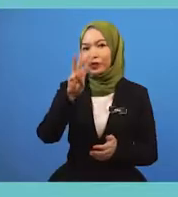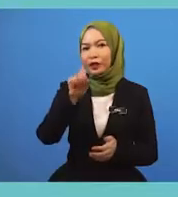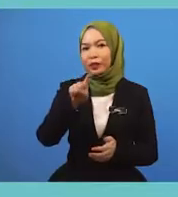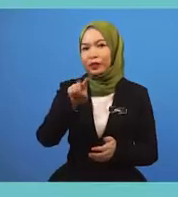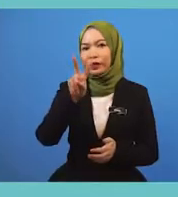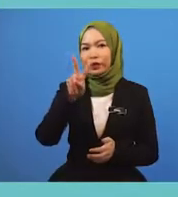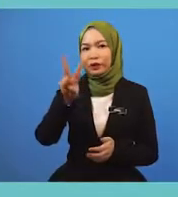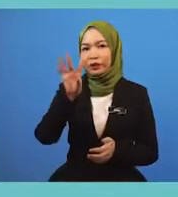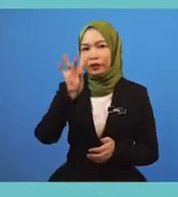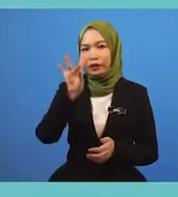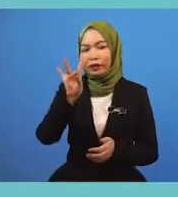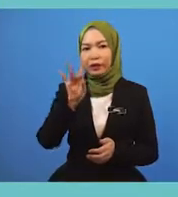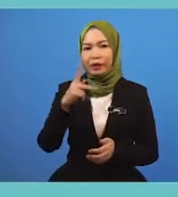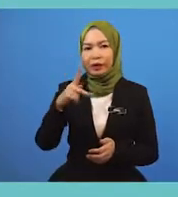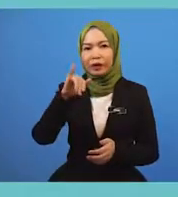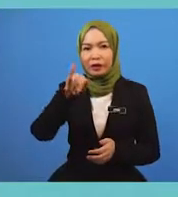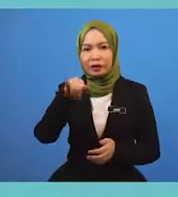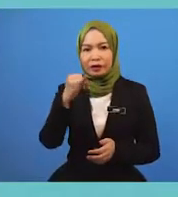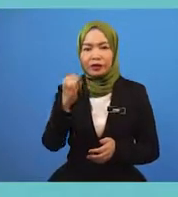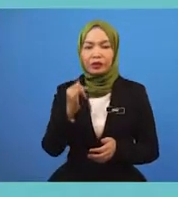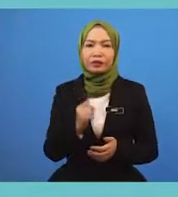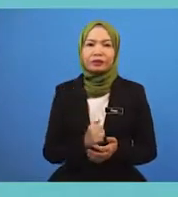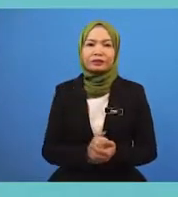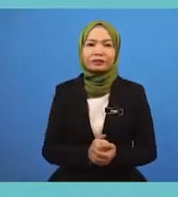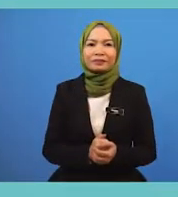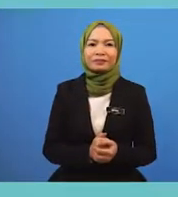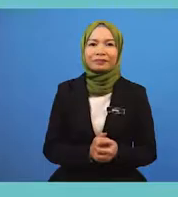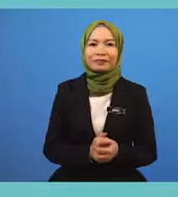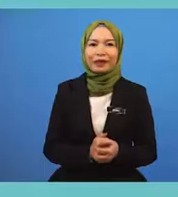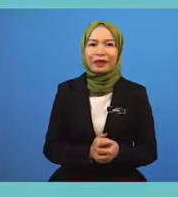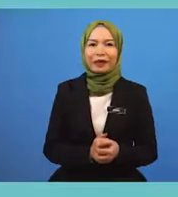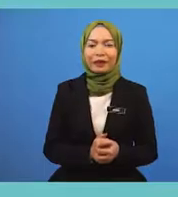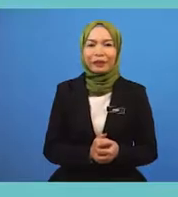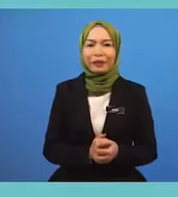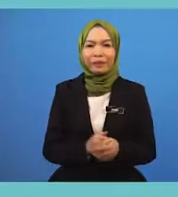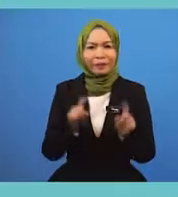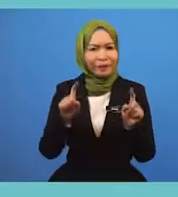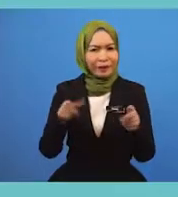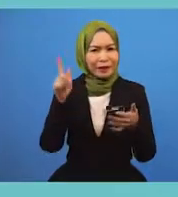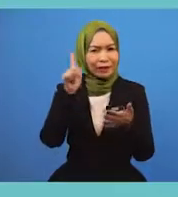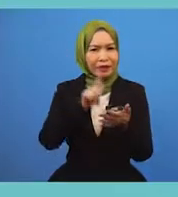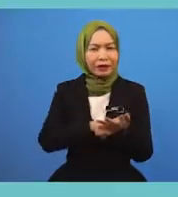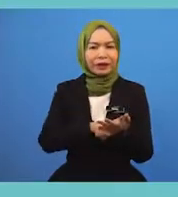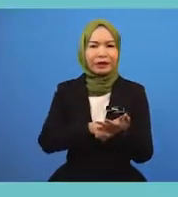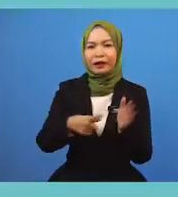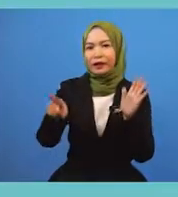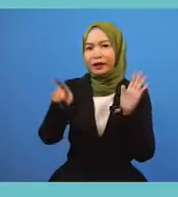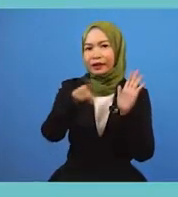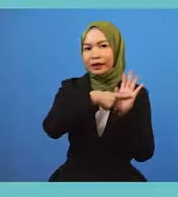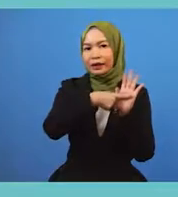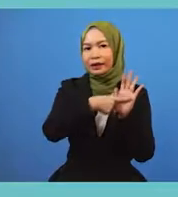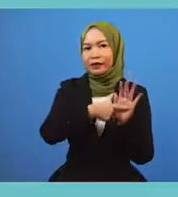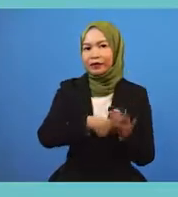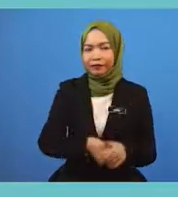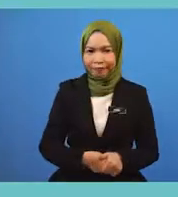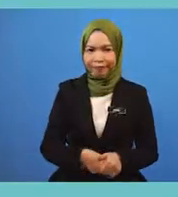56.28 kilojoule per mol. Murid-murid, jangan lupa mesti letakkan tanda negatif. Kerana apa